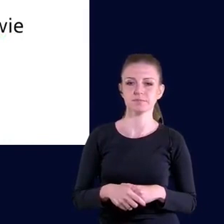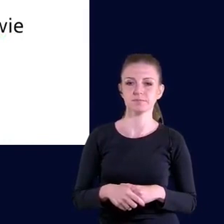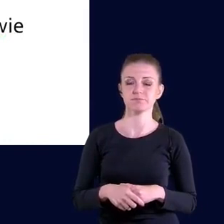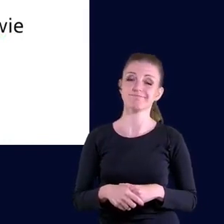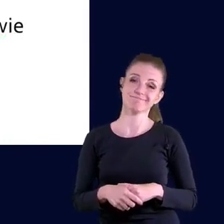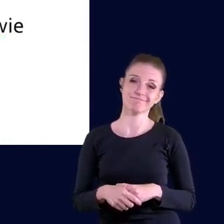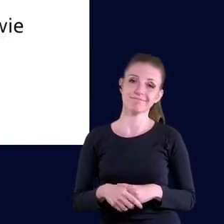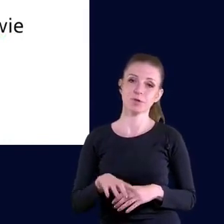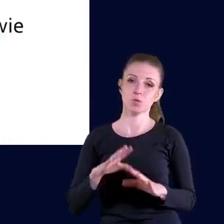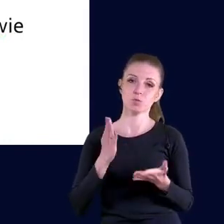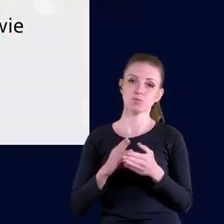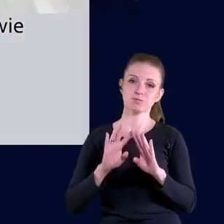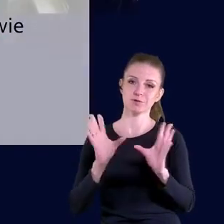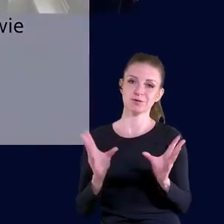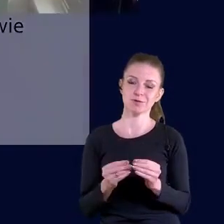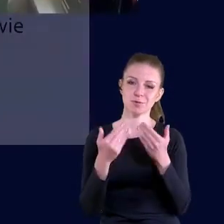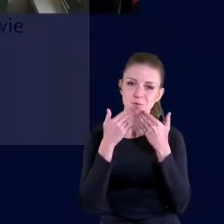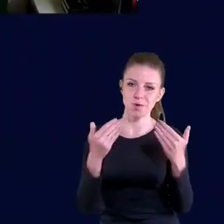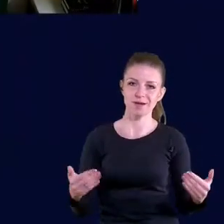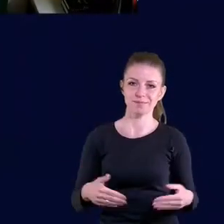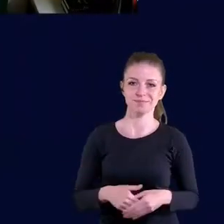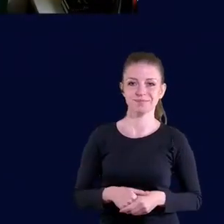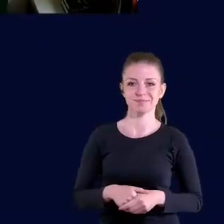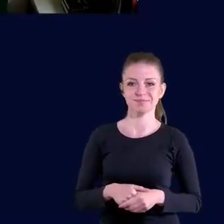Dziękuję państwu za uwagę